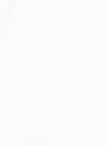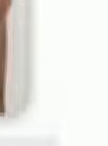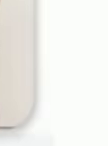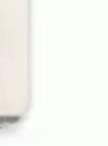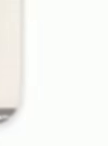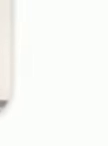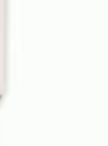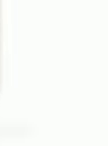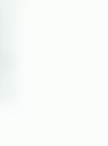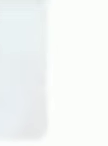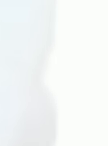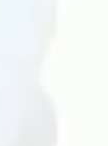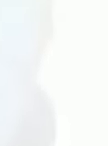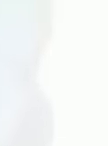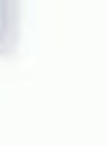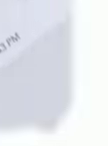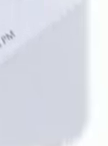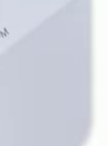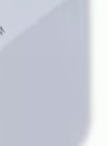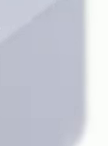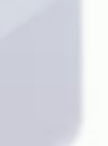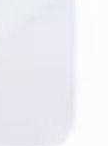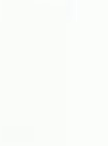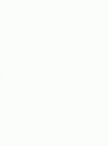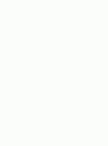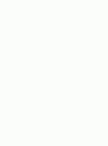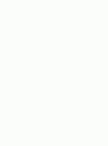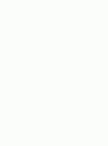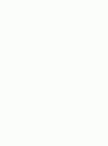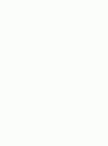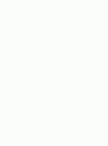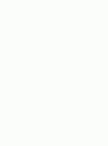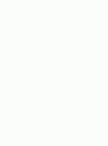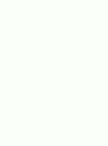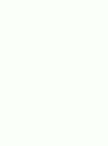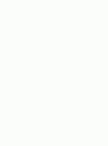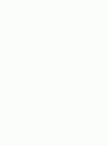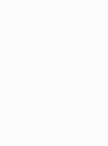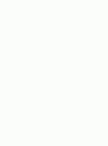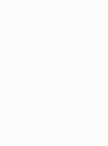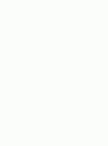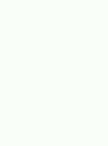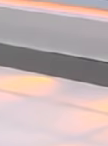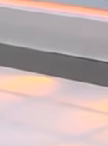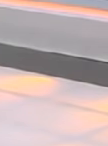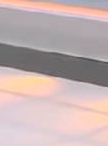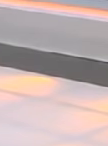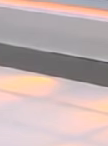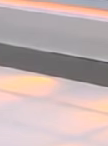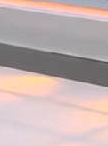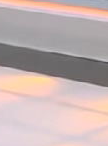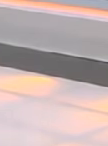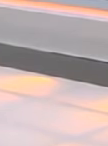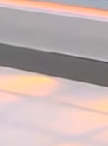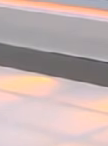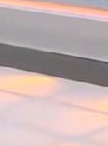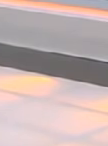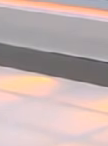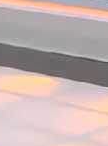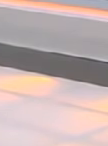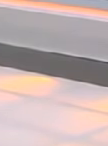status pembaksinan pengunjung ke premis anda. Ingat, lindung diri, lindung semua. Tanggungjawab ini tanggungjawab bersama. Tak